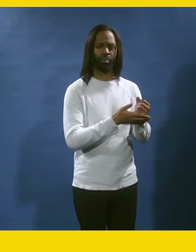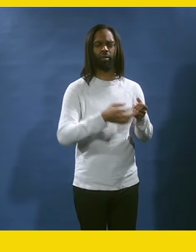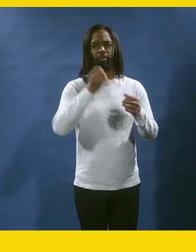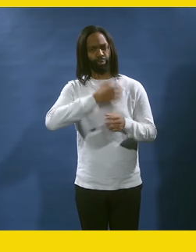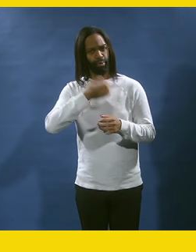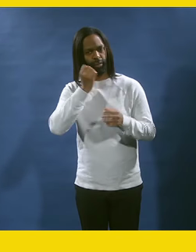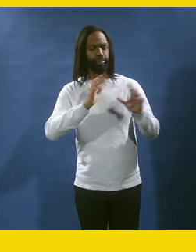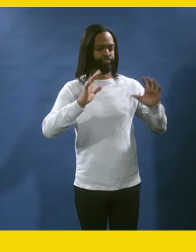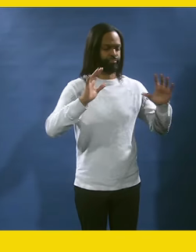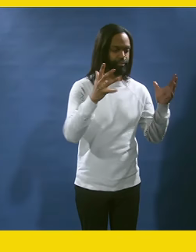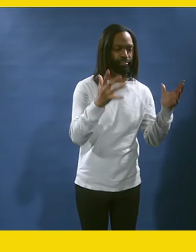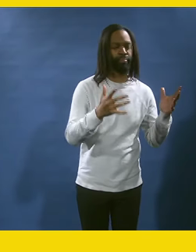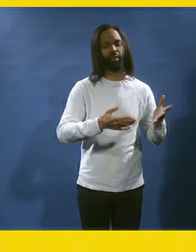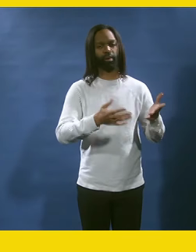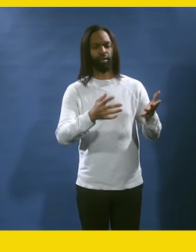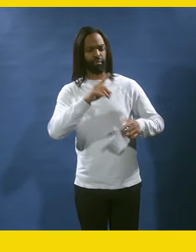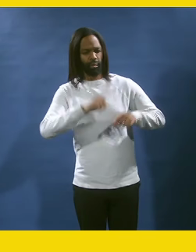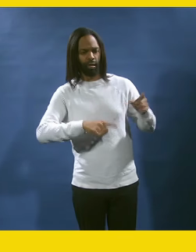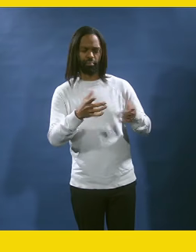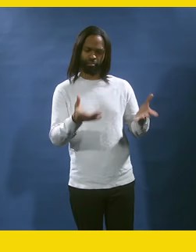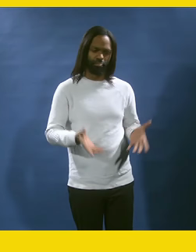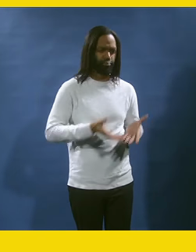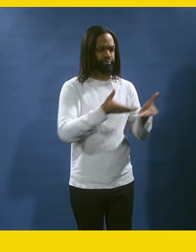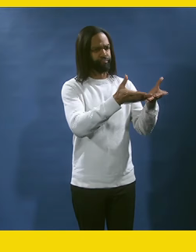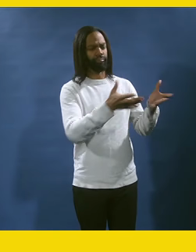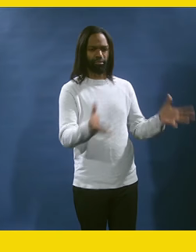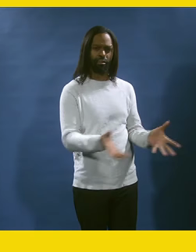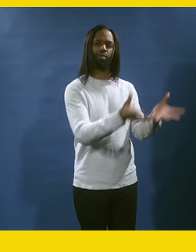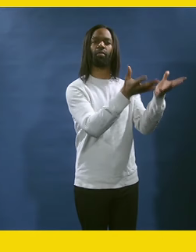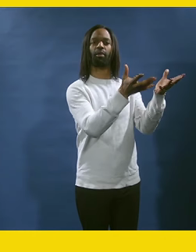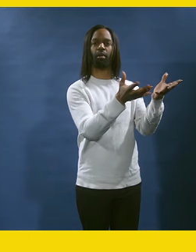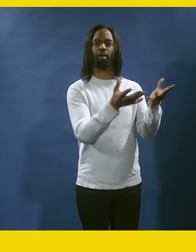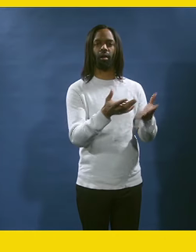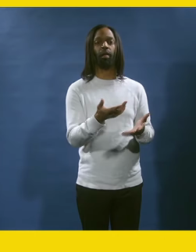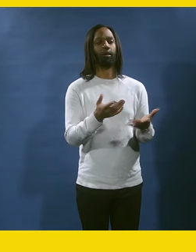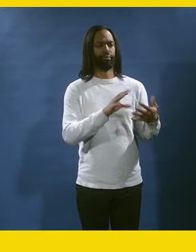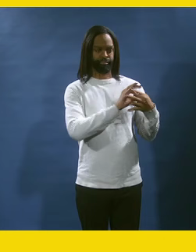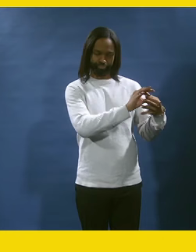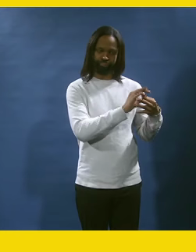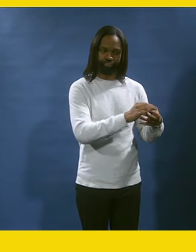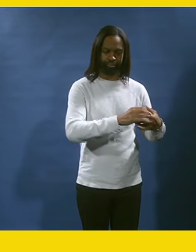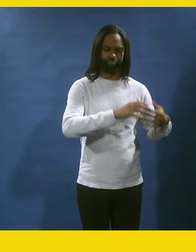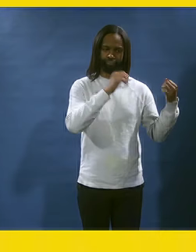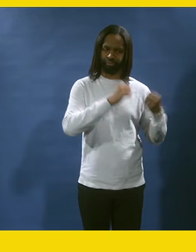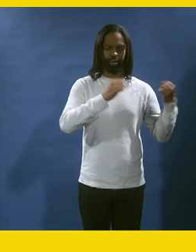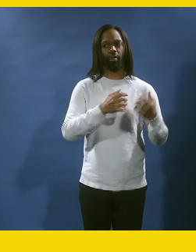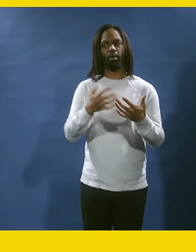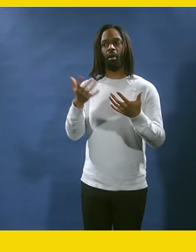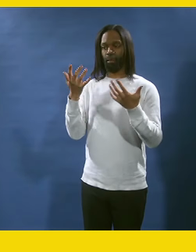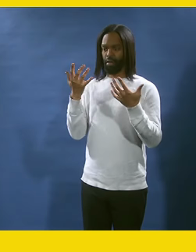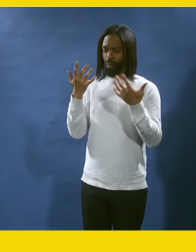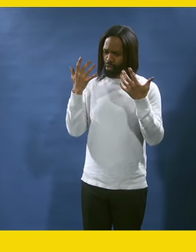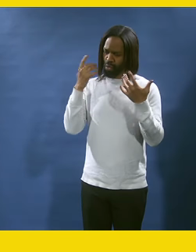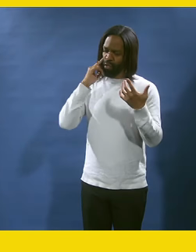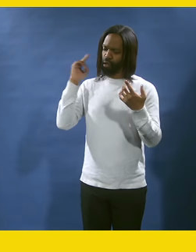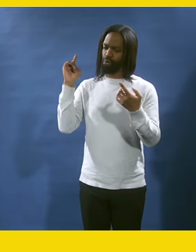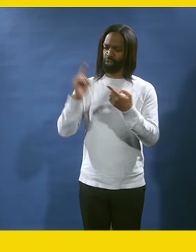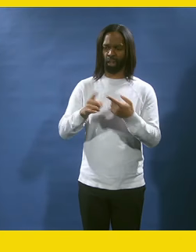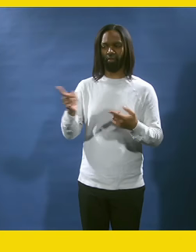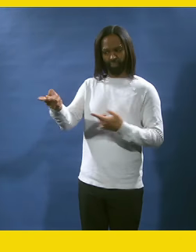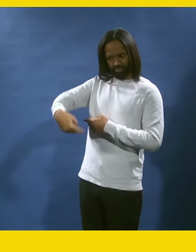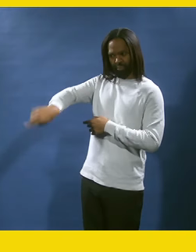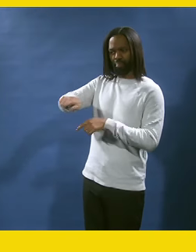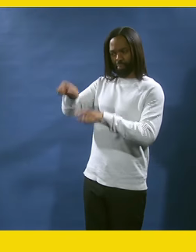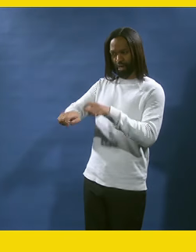des fleurs. Avec elle, nous voulons que des peines lourdes soient prononcées à l'encontre de ces violeurs et tous les